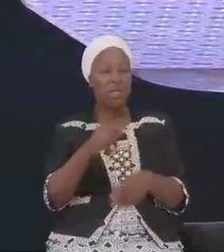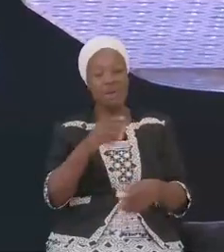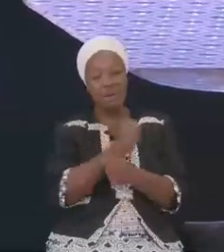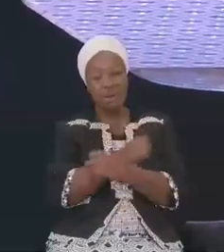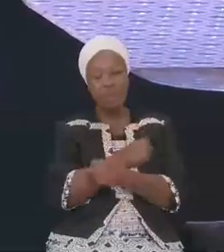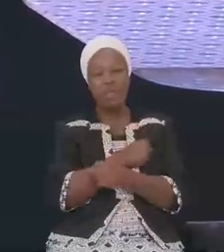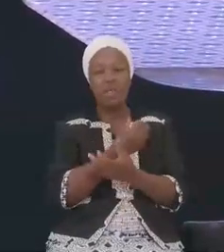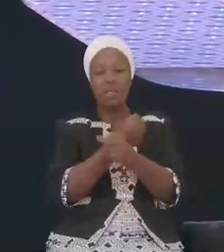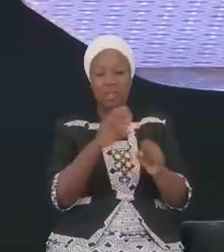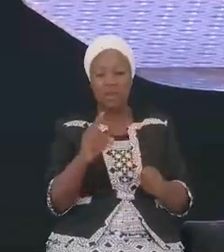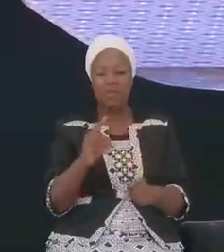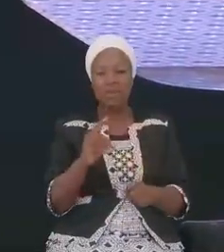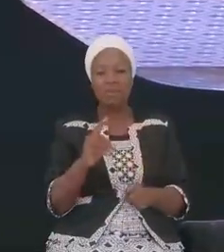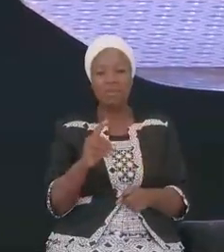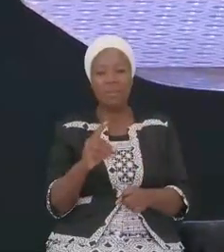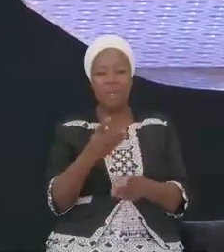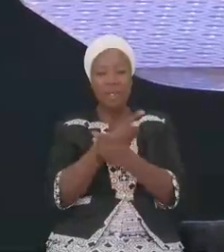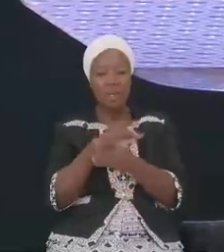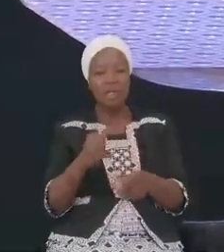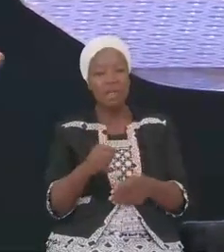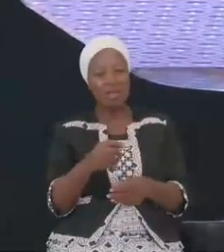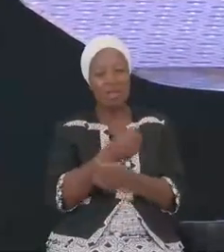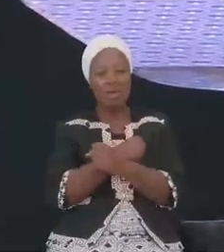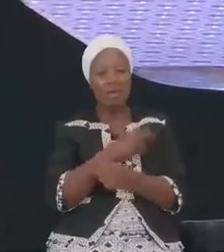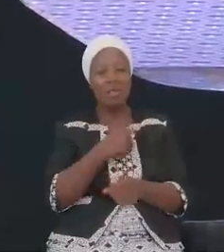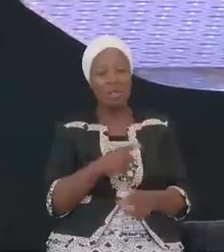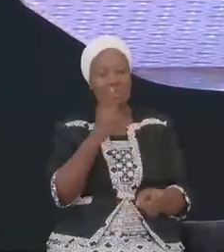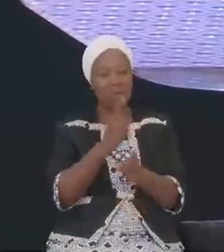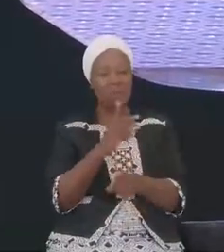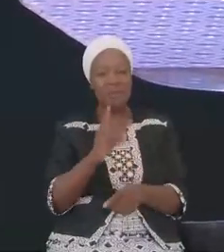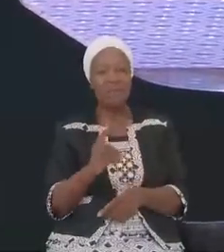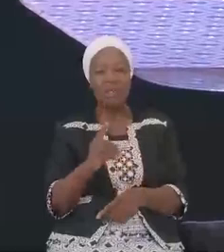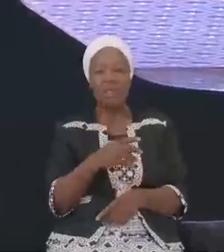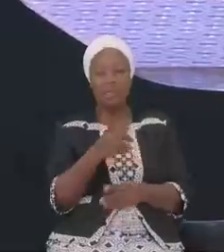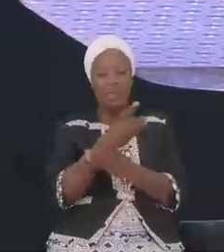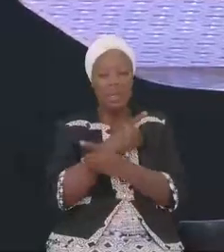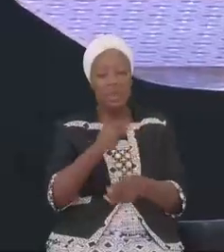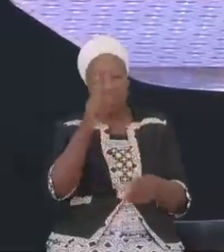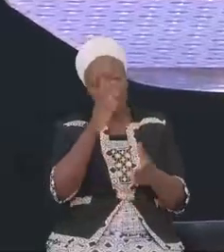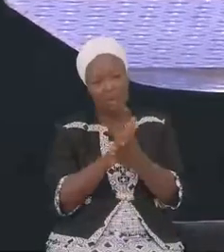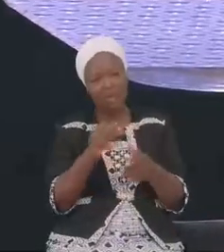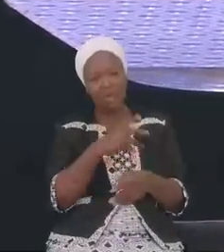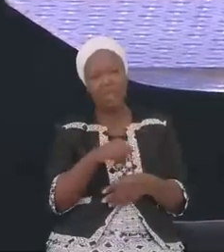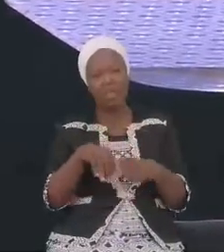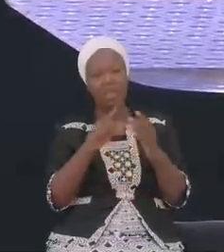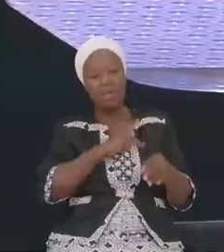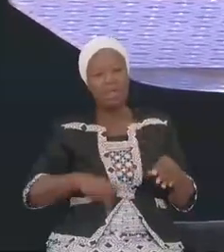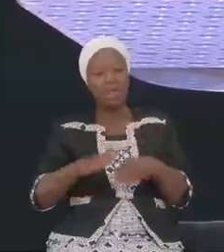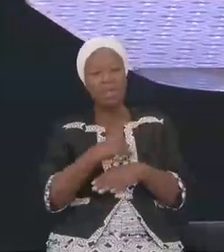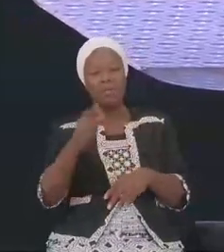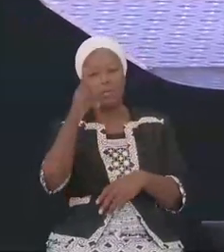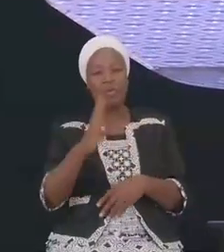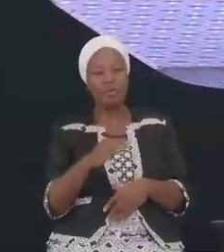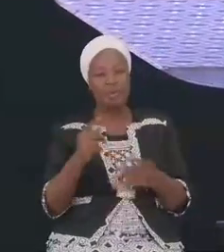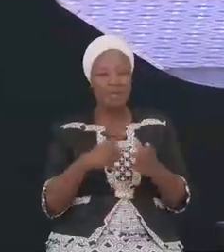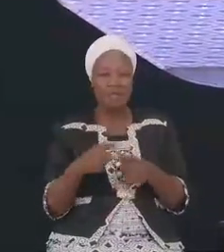bien-aimés sauvés, bien-aimés justifiés, bien-aimés qui sont dans le royaume de Dieu, bien-aimés, regardez